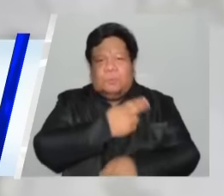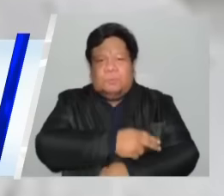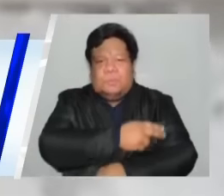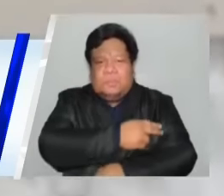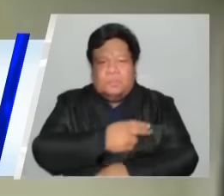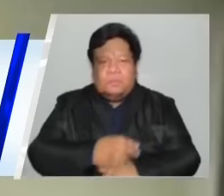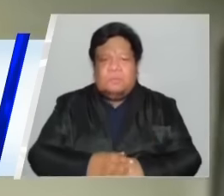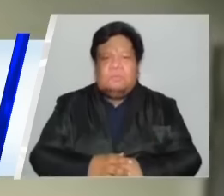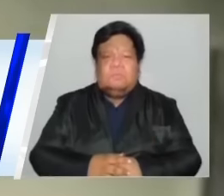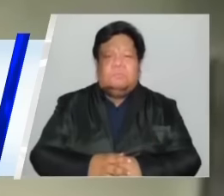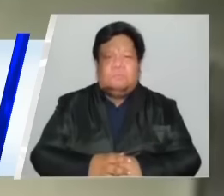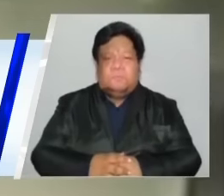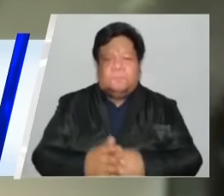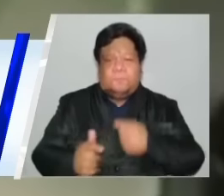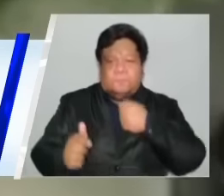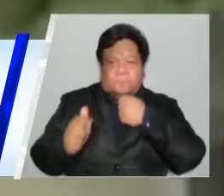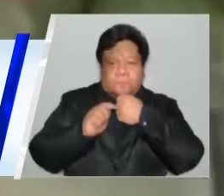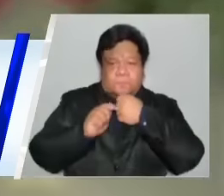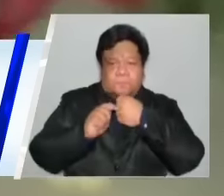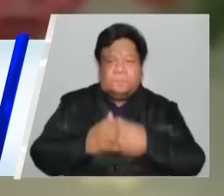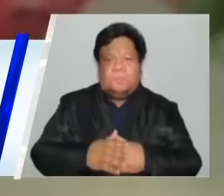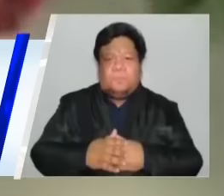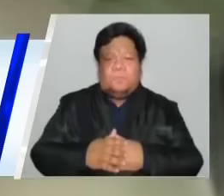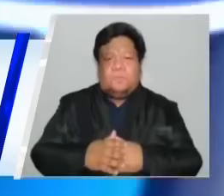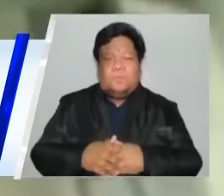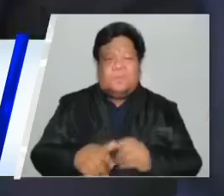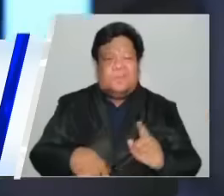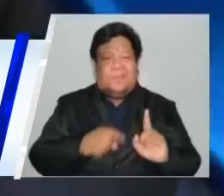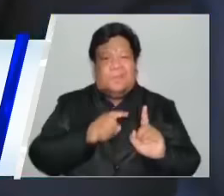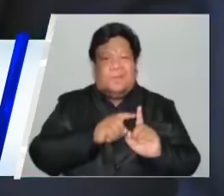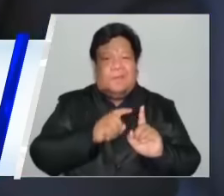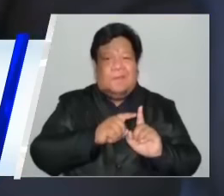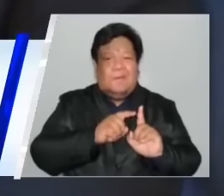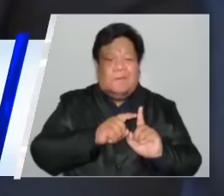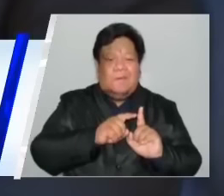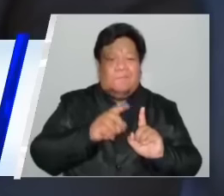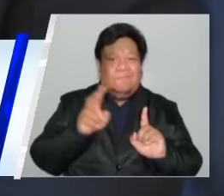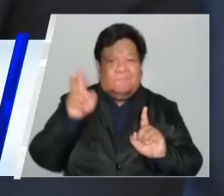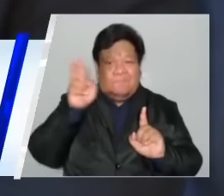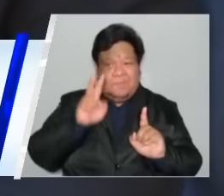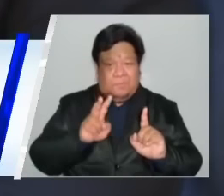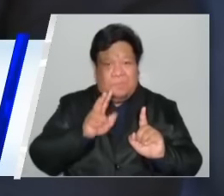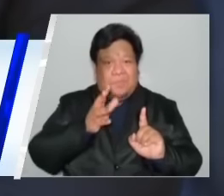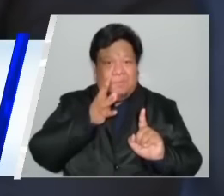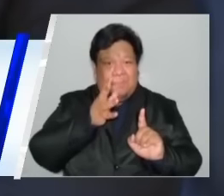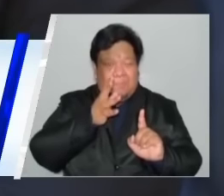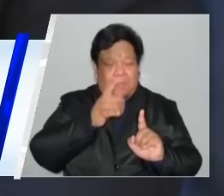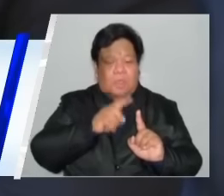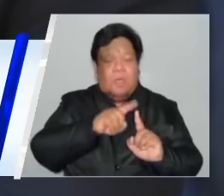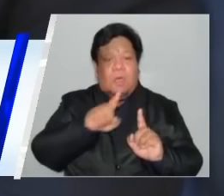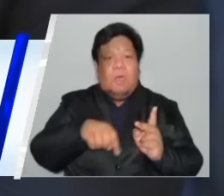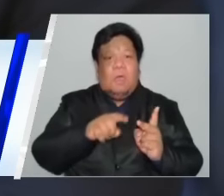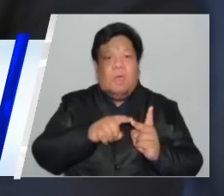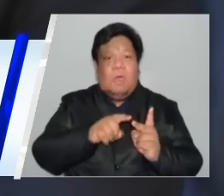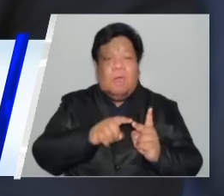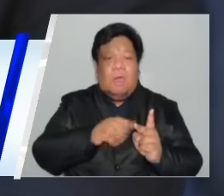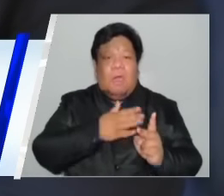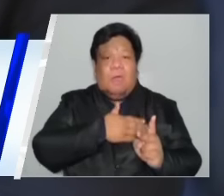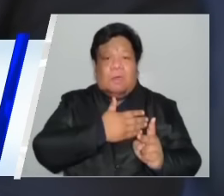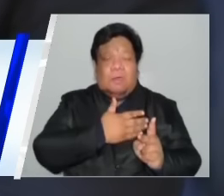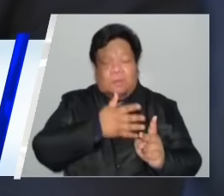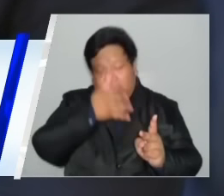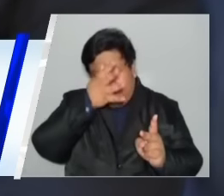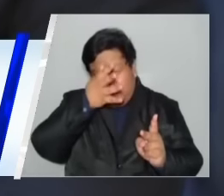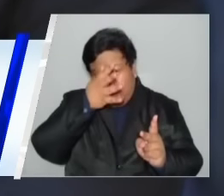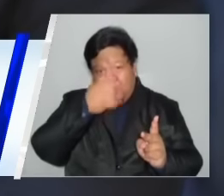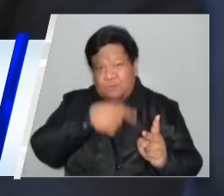2 taong gulang na anak ng Vietnamese na ina at Chinese na ama. Lumalabas na yung bata stateless dahil wala siyang, maghihintay pa siya